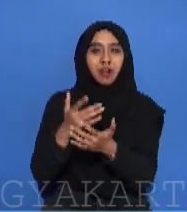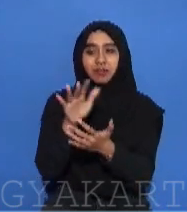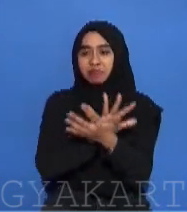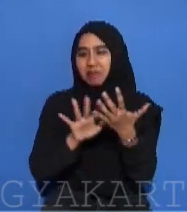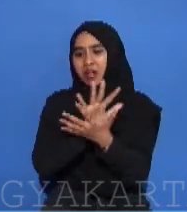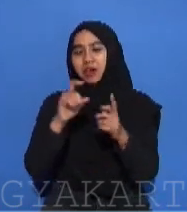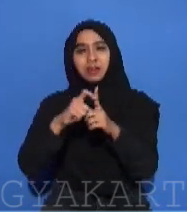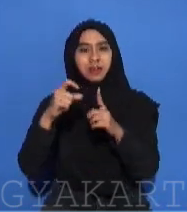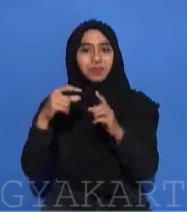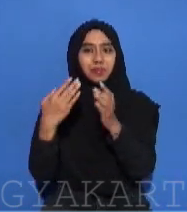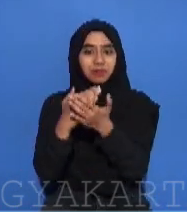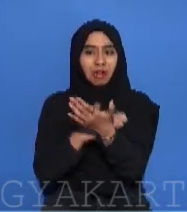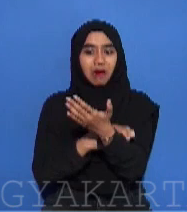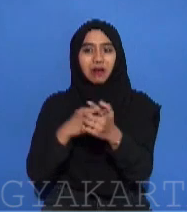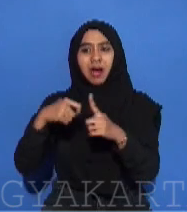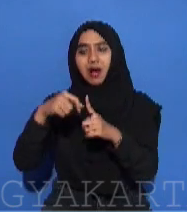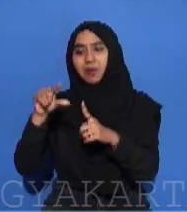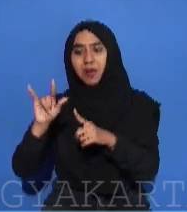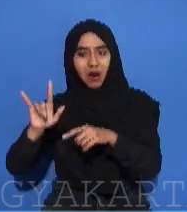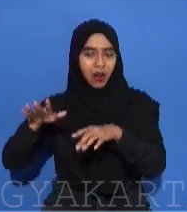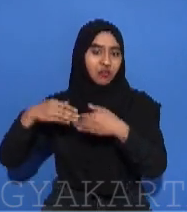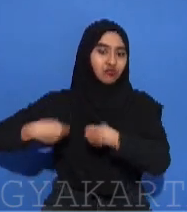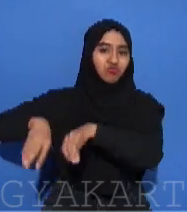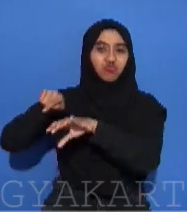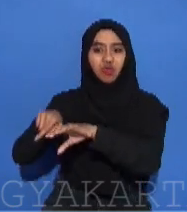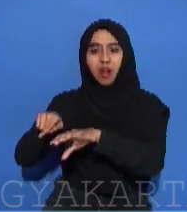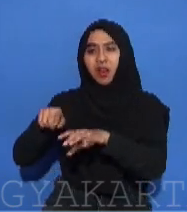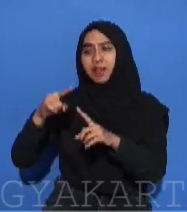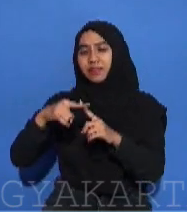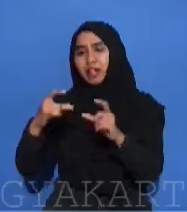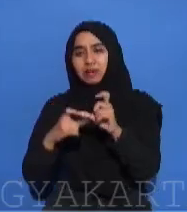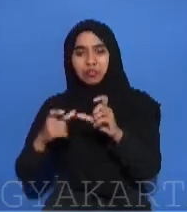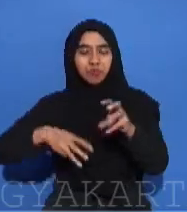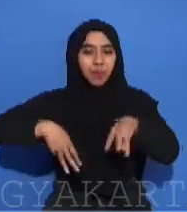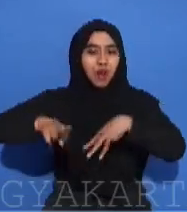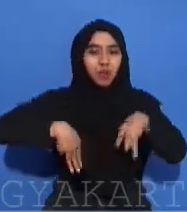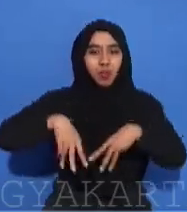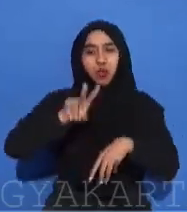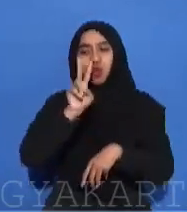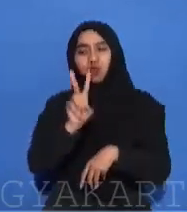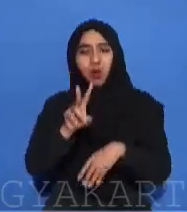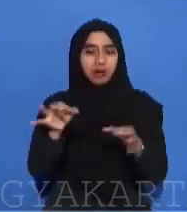data PKL yang berjualan di teras Malioboro 2 jelang relokasi tahap 2